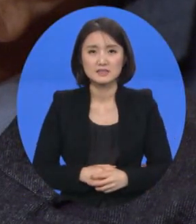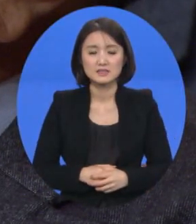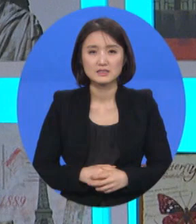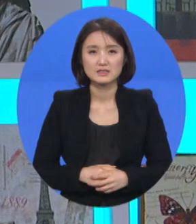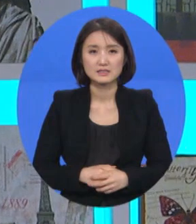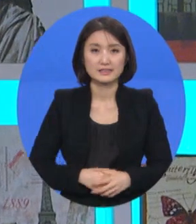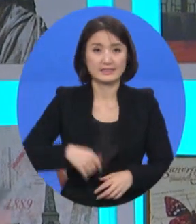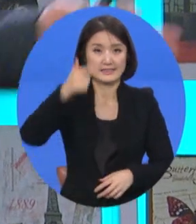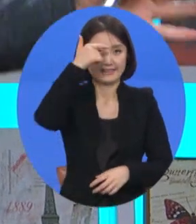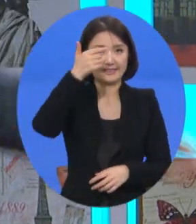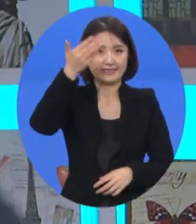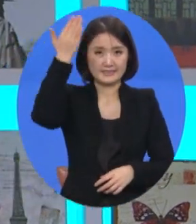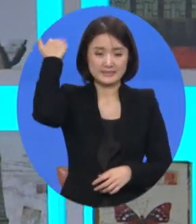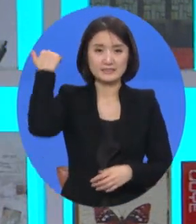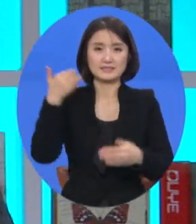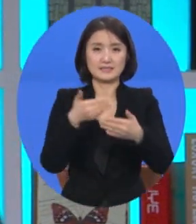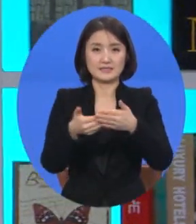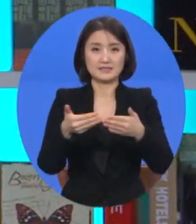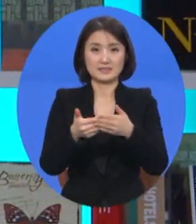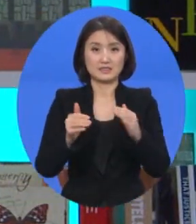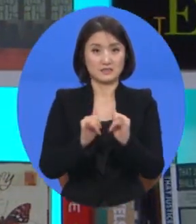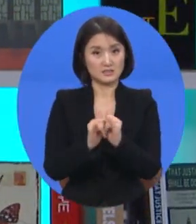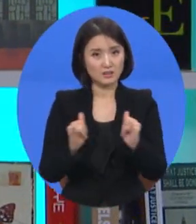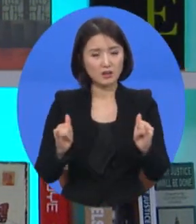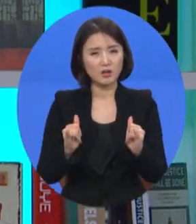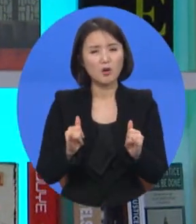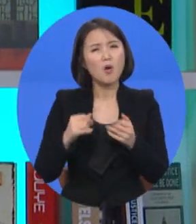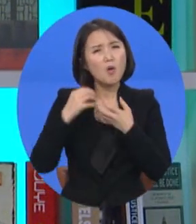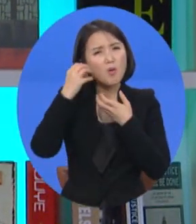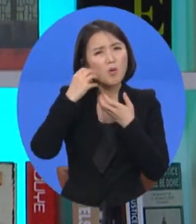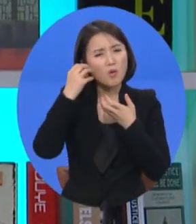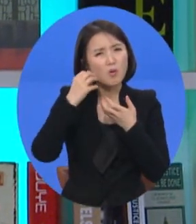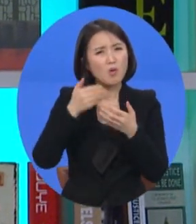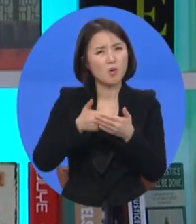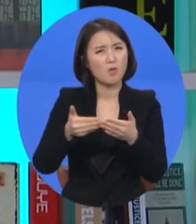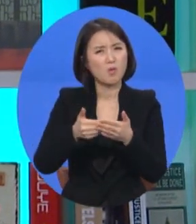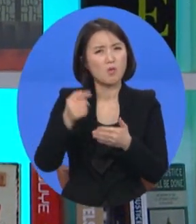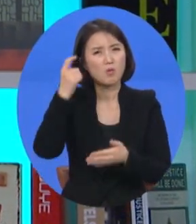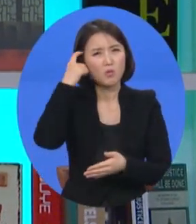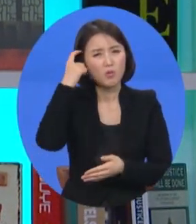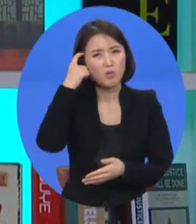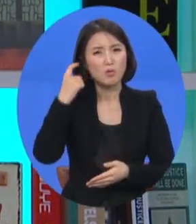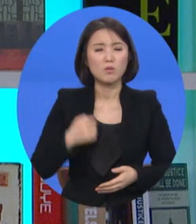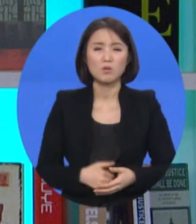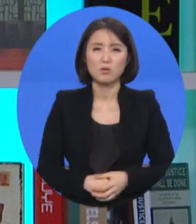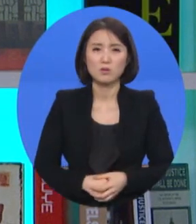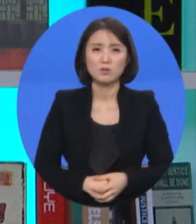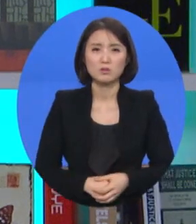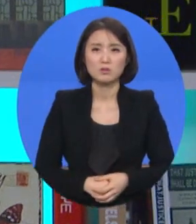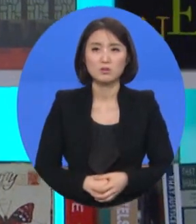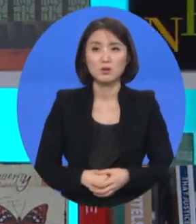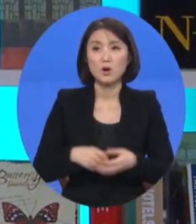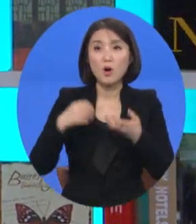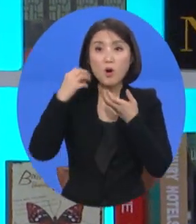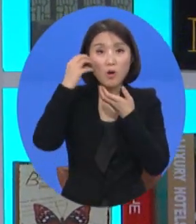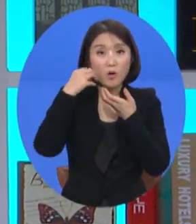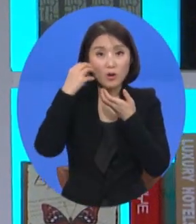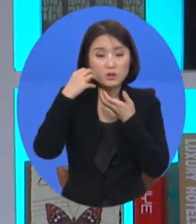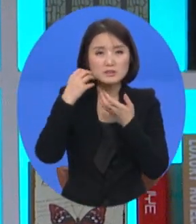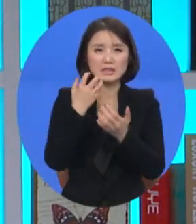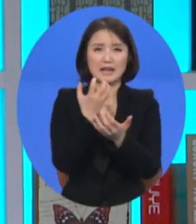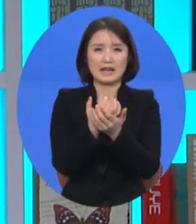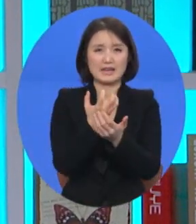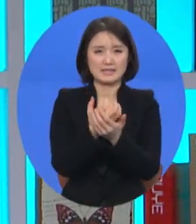옛날 화가들이 이렇게 원숭이를 그리게 되는 또 이건 무슨 뜻이 될까요 원숭이의 1차 말을 알아야